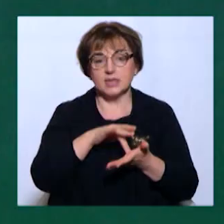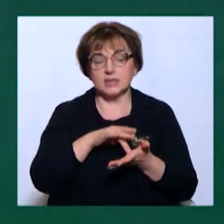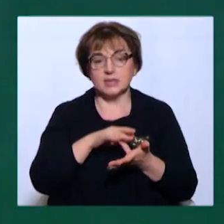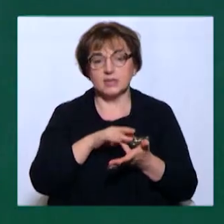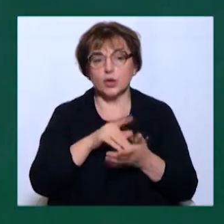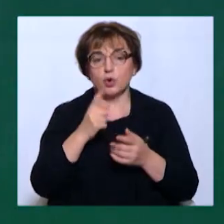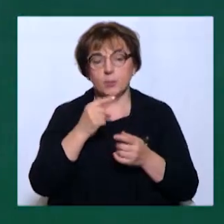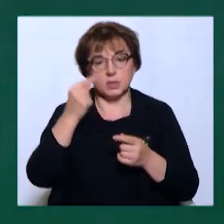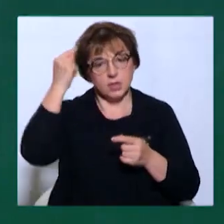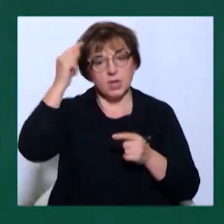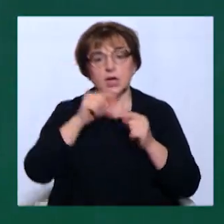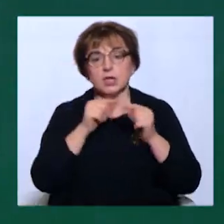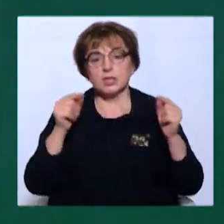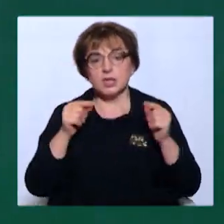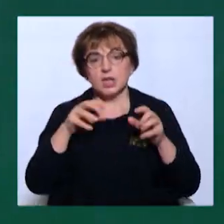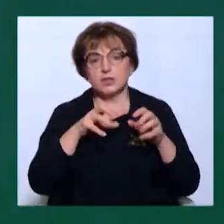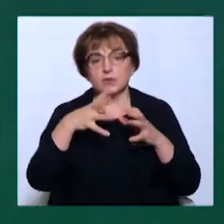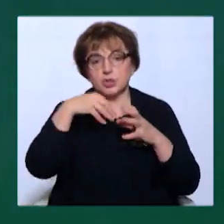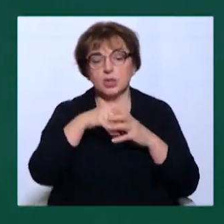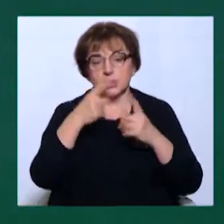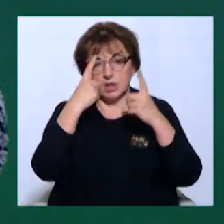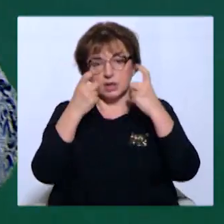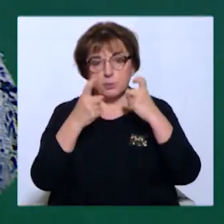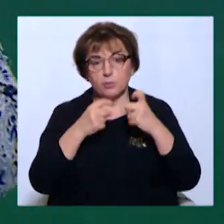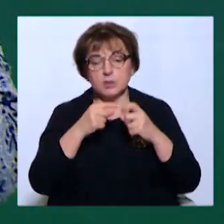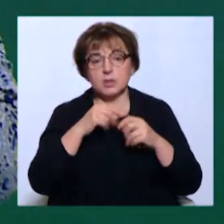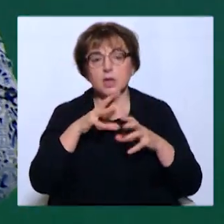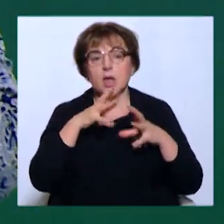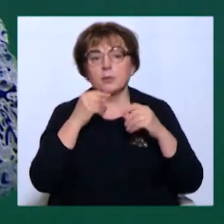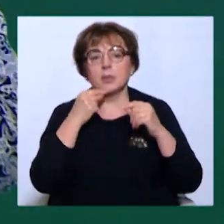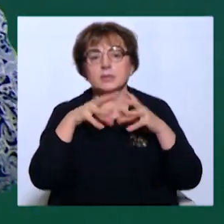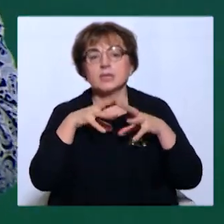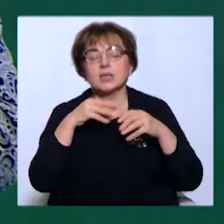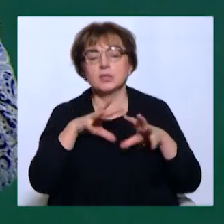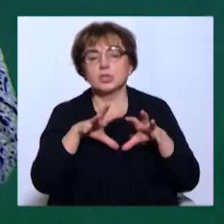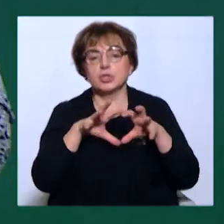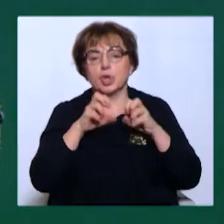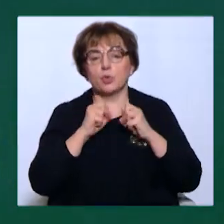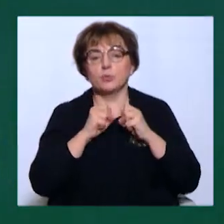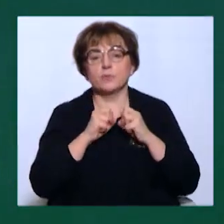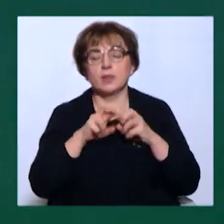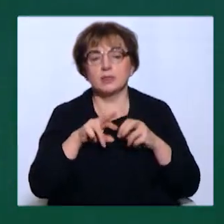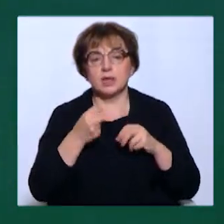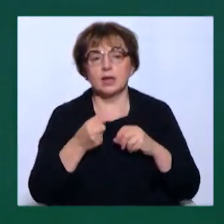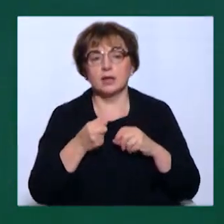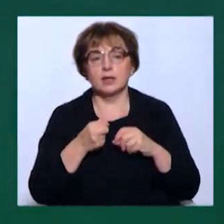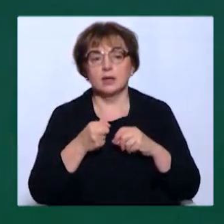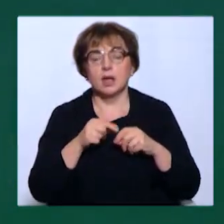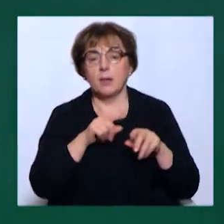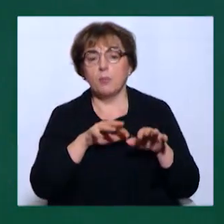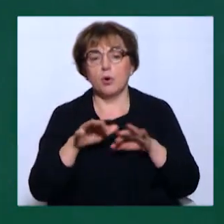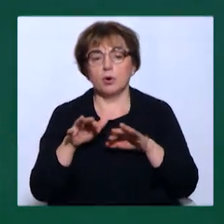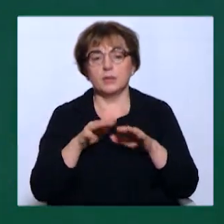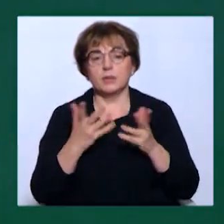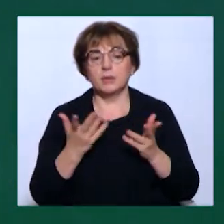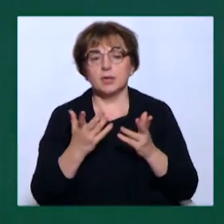რომელიც მოგძოტვინში მდებარეობს, წამოსული იმპულსებით ხდება რბილი სასის კუნთების შეკუმშვა და პროცესი,